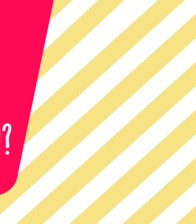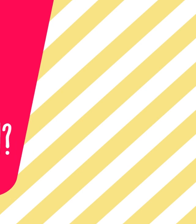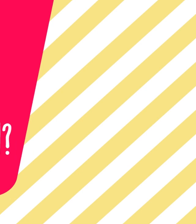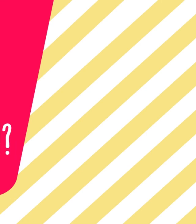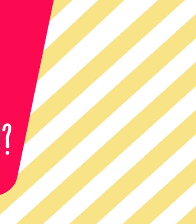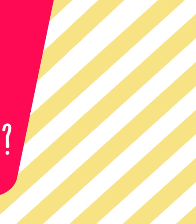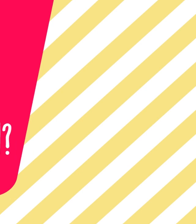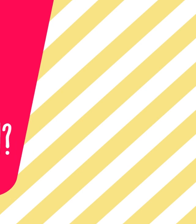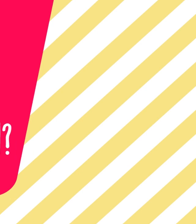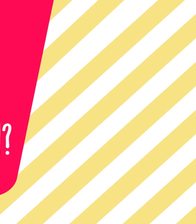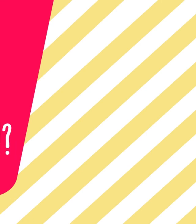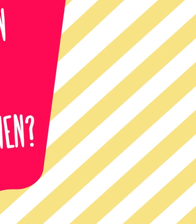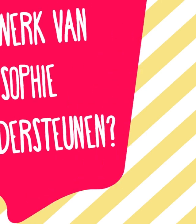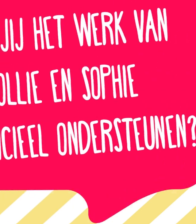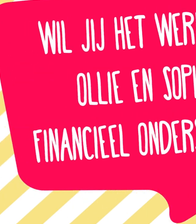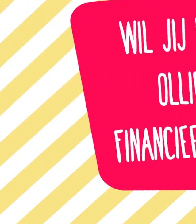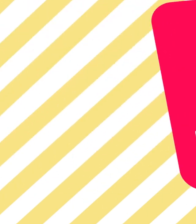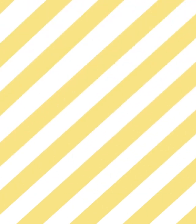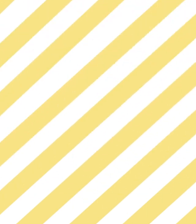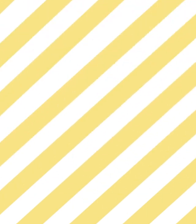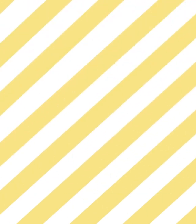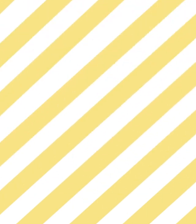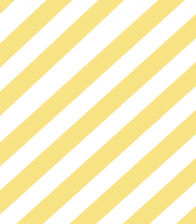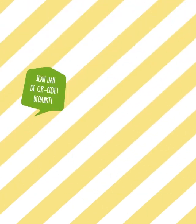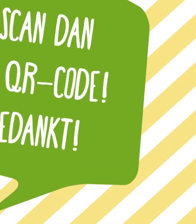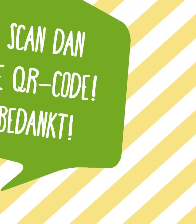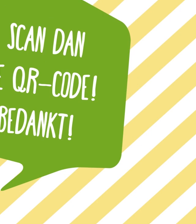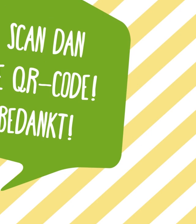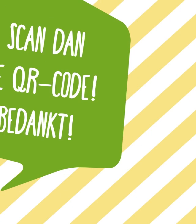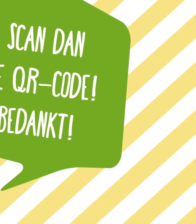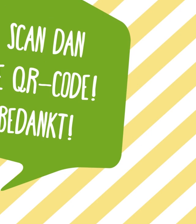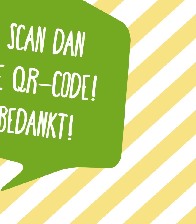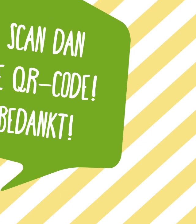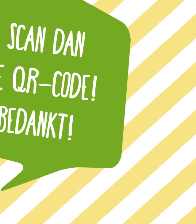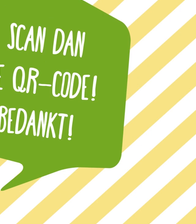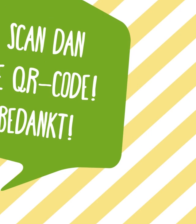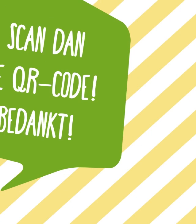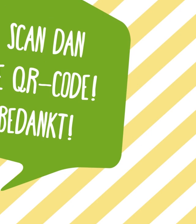Al heb ik 10.000 likes en heel veel volgers, niet normaal.